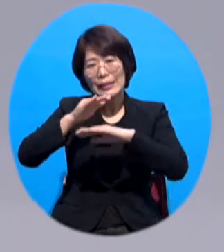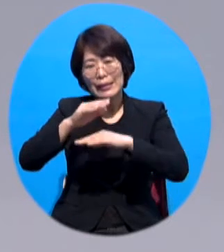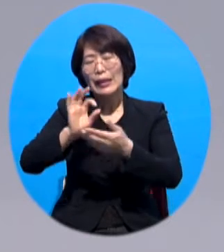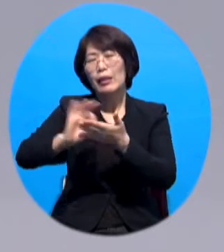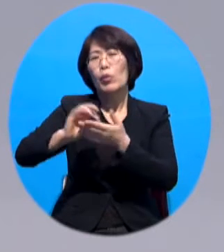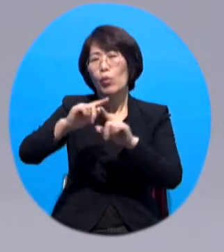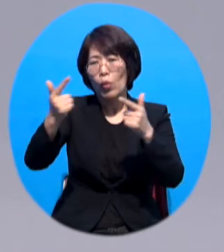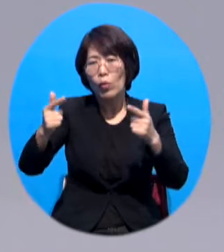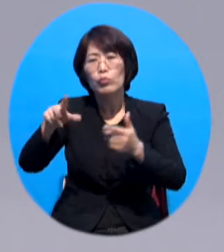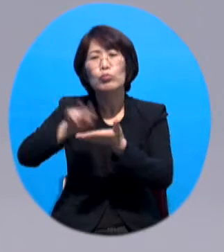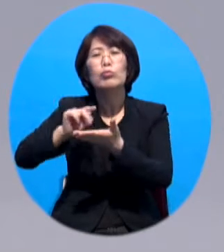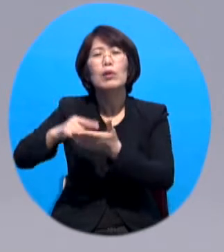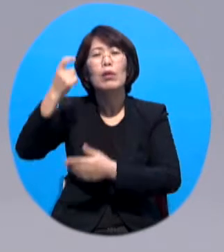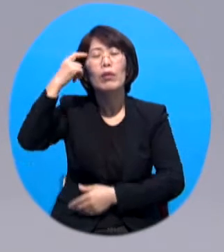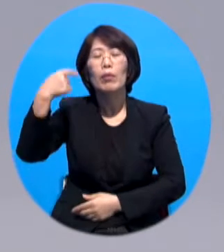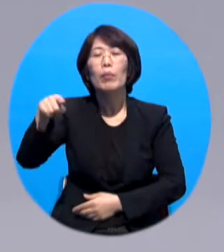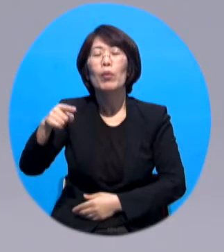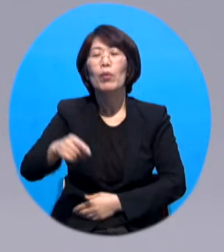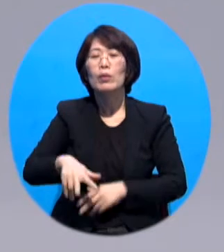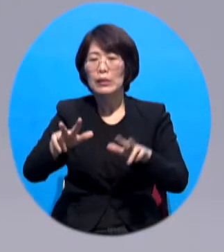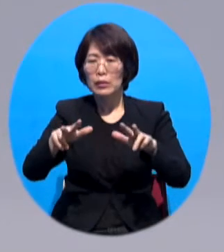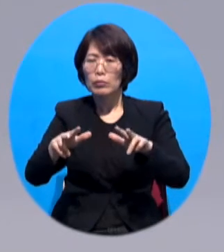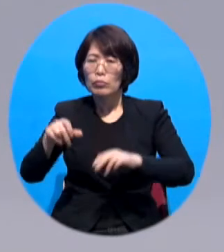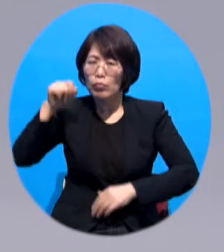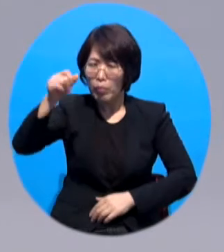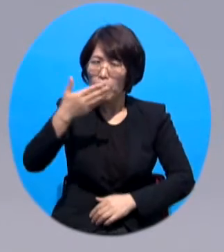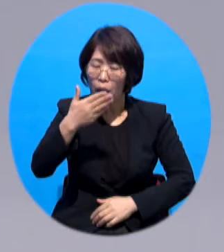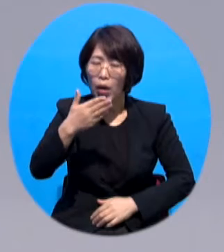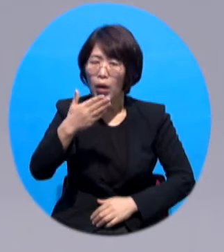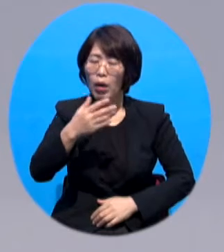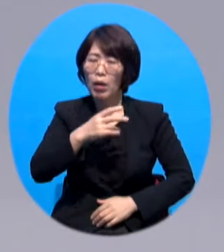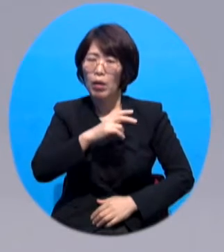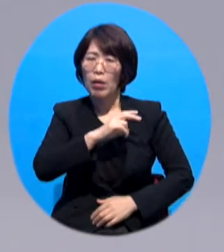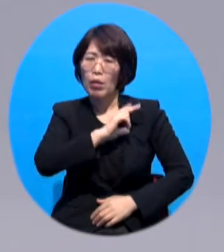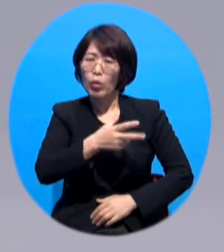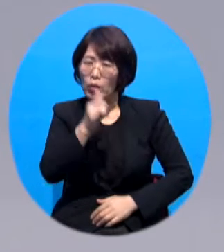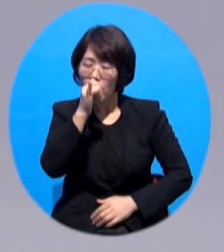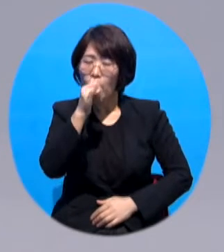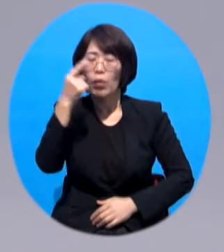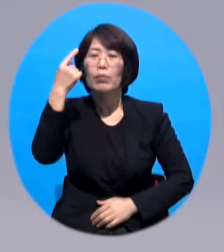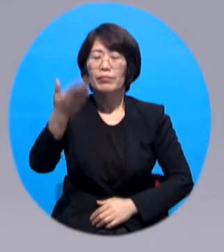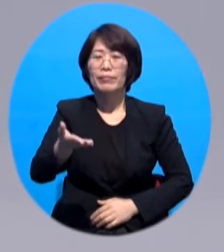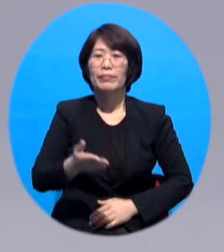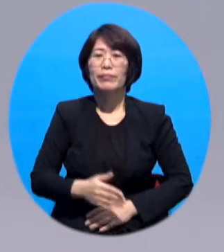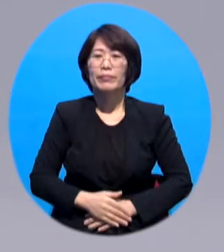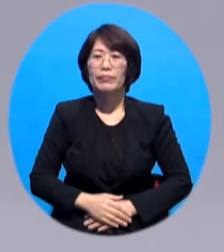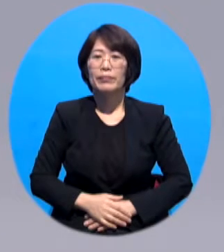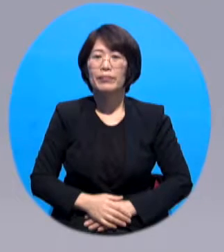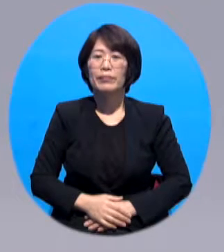생각하시는지 그렇다면 출마할 자격이 있으신 지 묻고 싶습니다